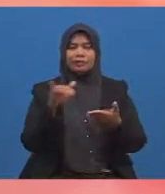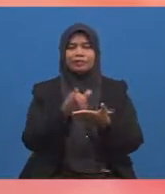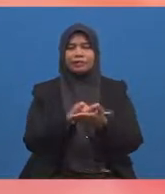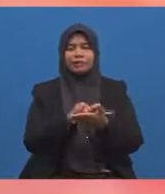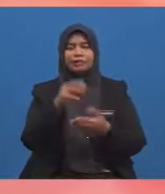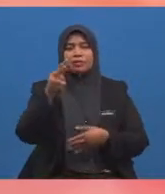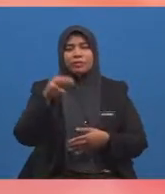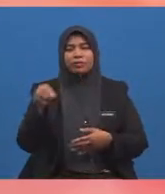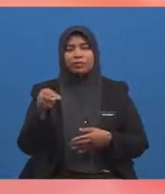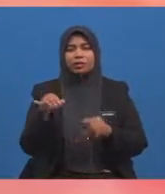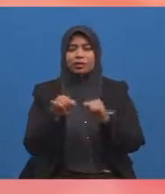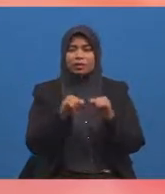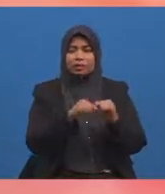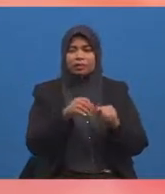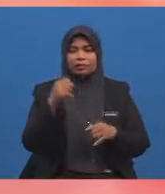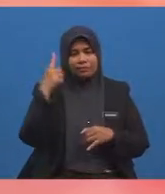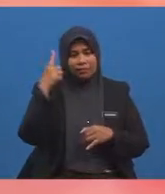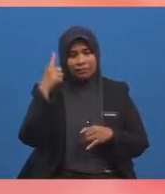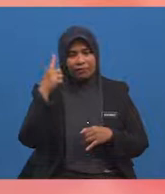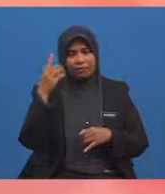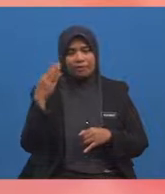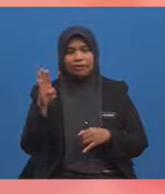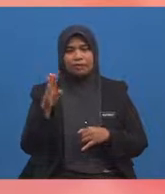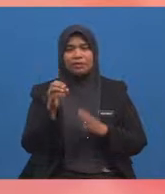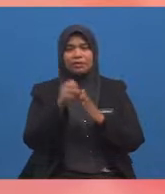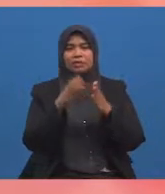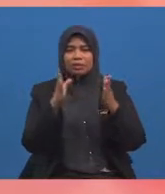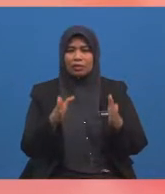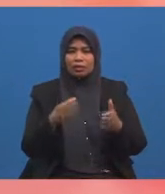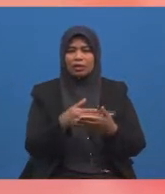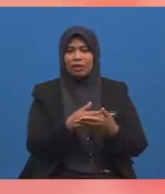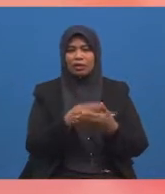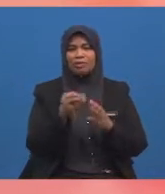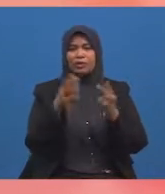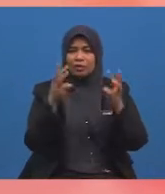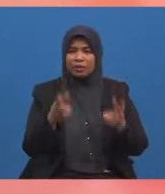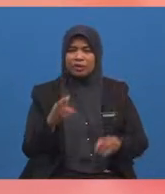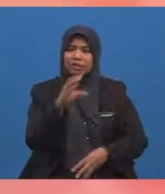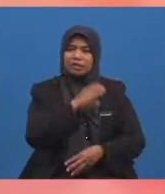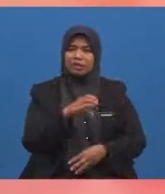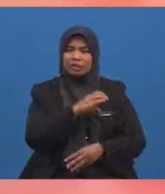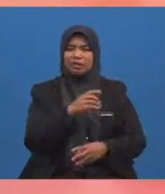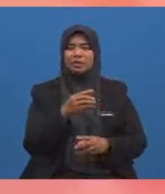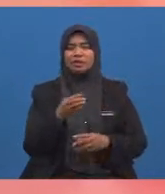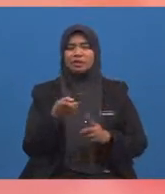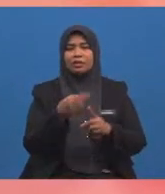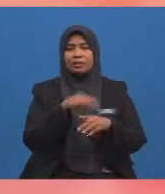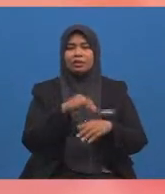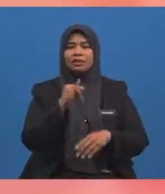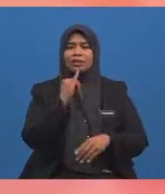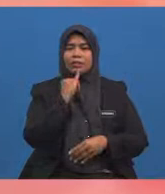Kemudian, murid-murid juga memahami bahawa seseorang anak mewarisi ciri-ciri